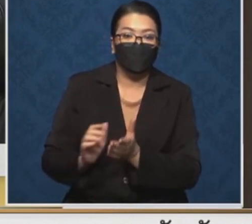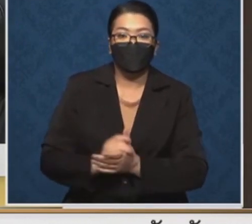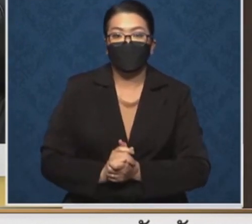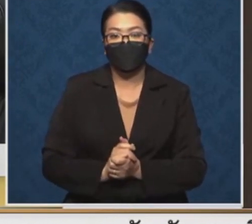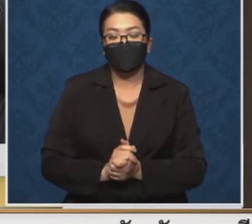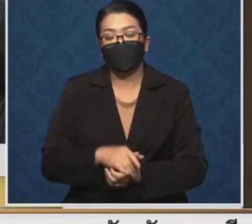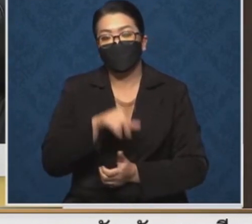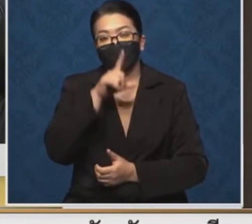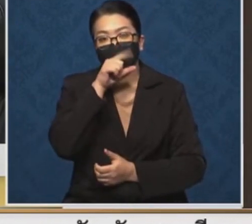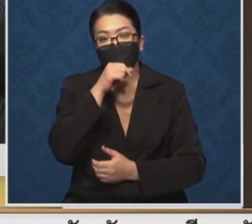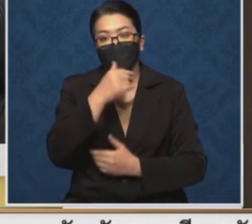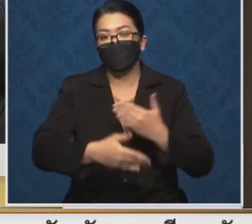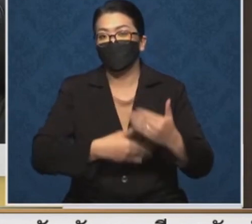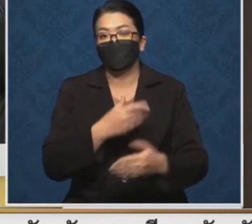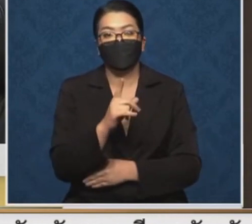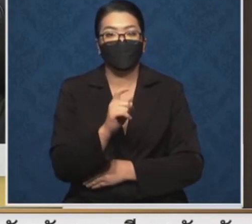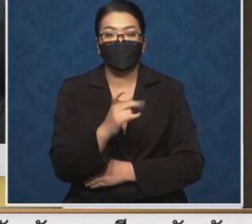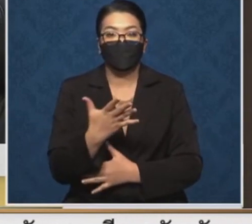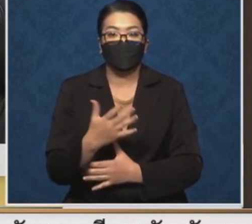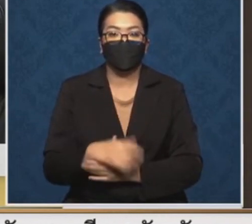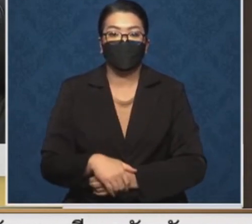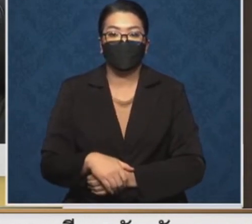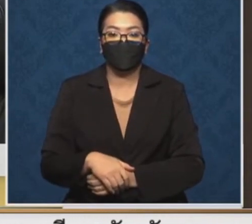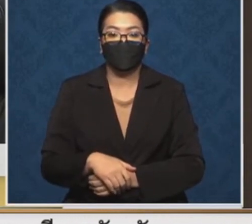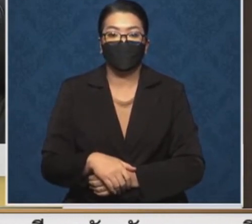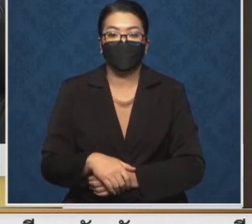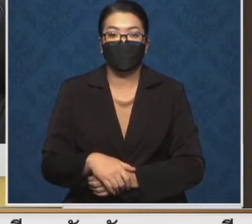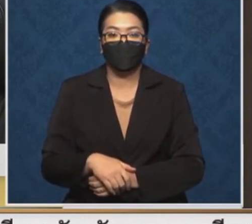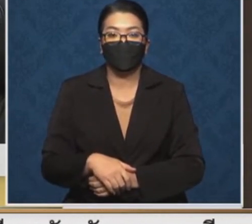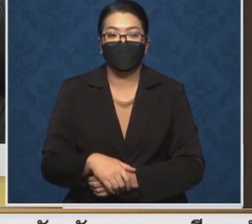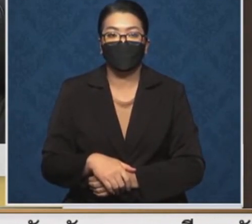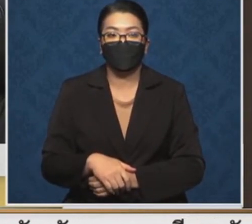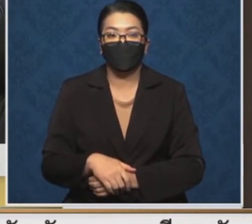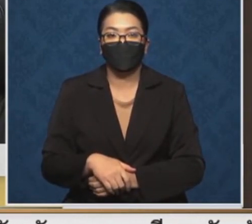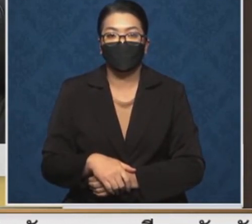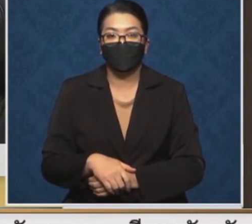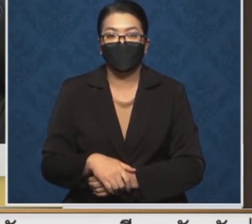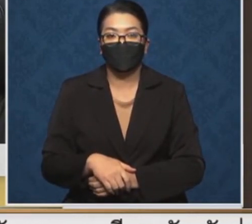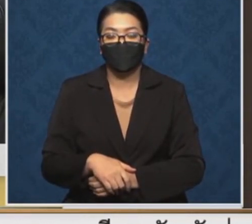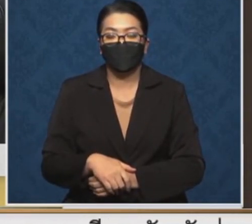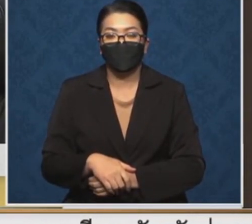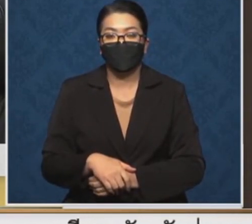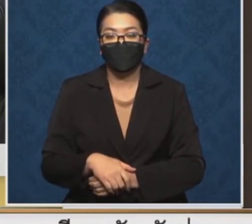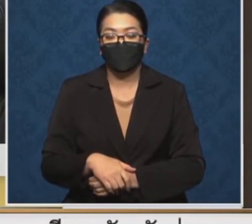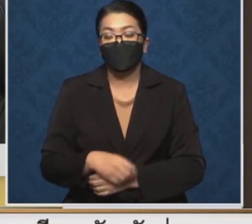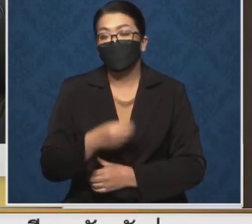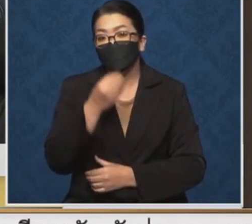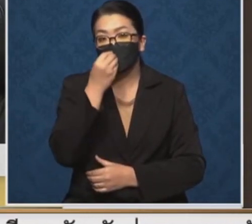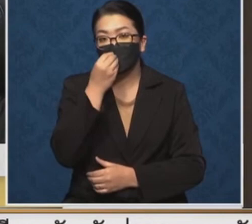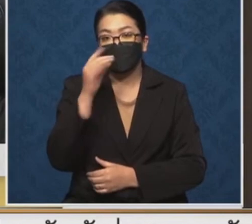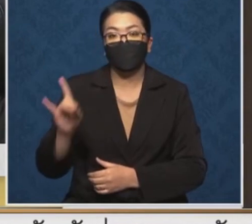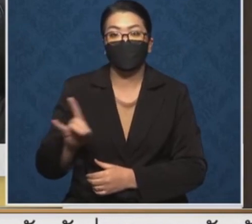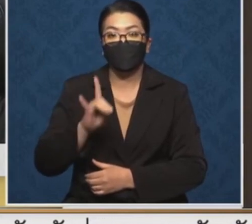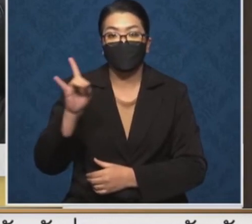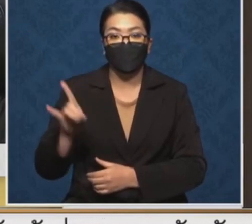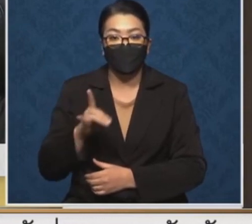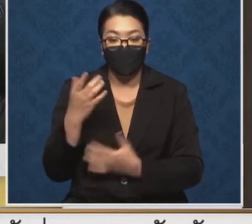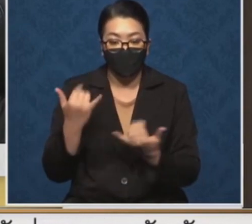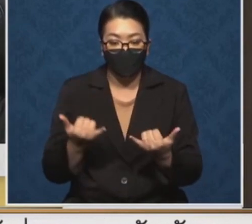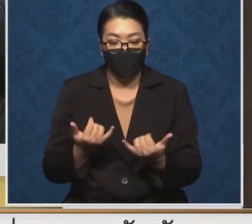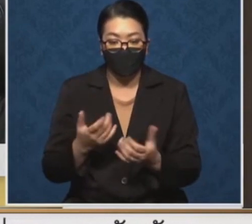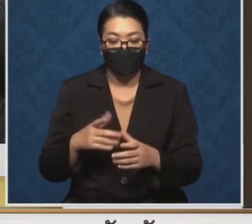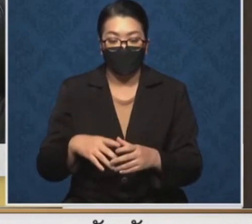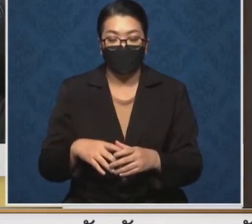กไก่ก็ขายไม่ได้กินแต่อาหารทุกวันท่านประธานครับอาหารสัตว์วันนี้